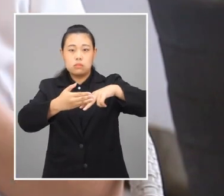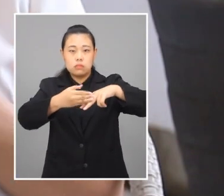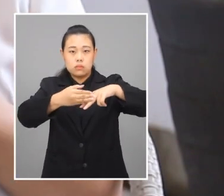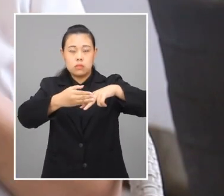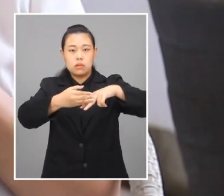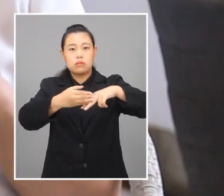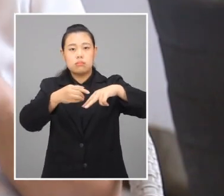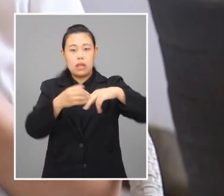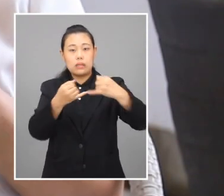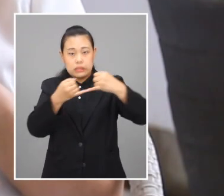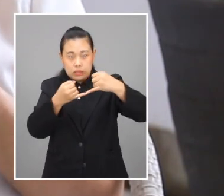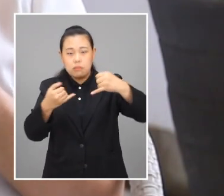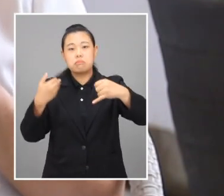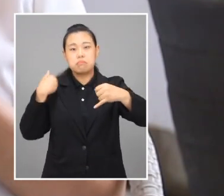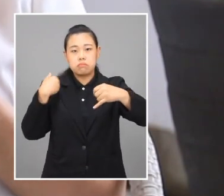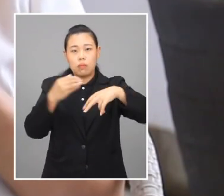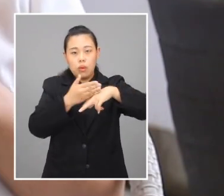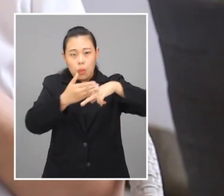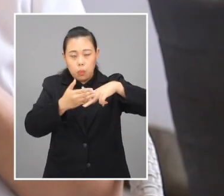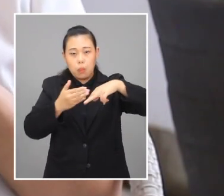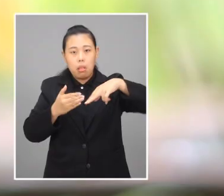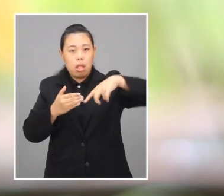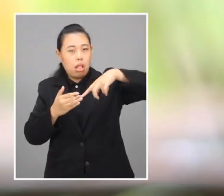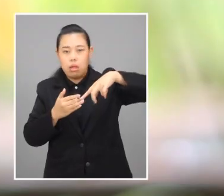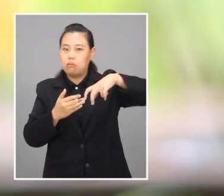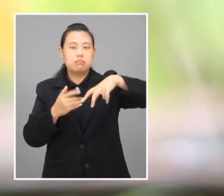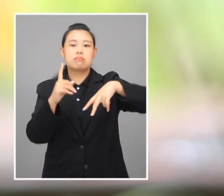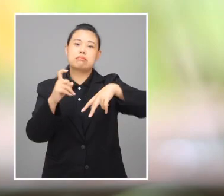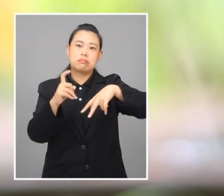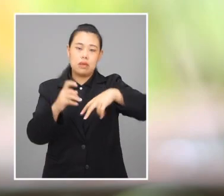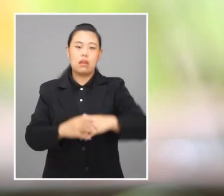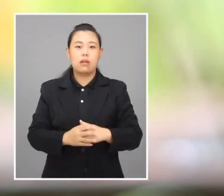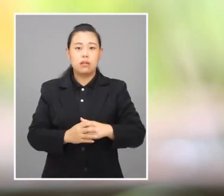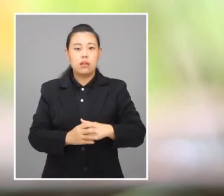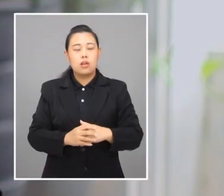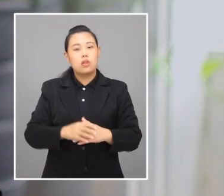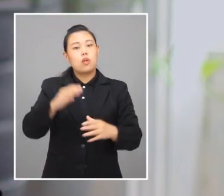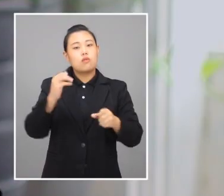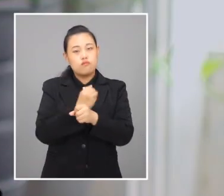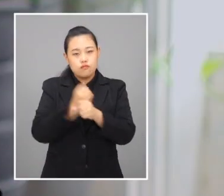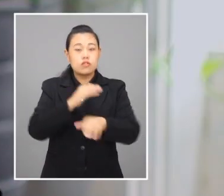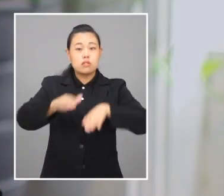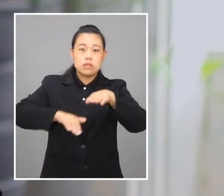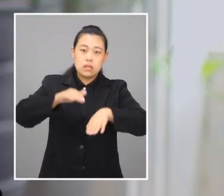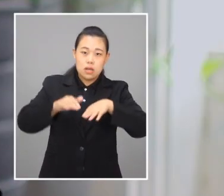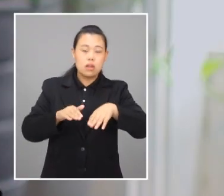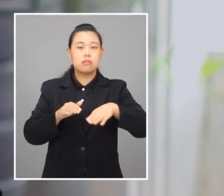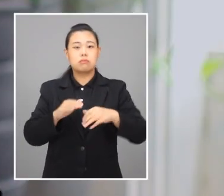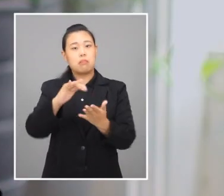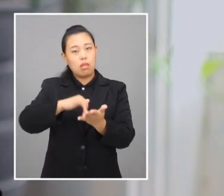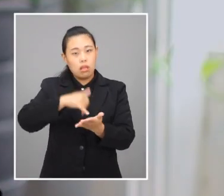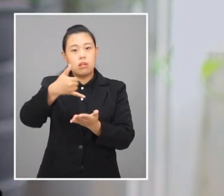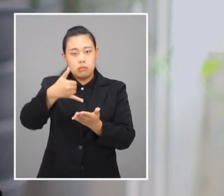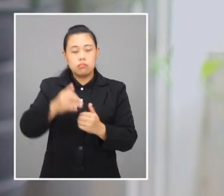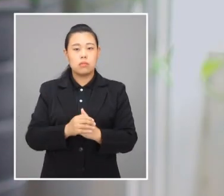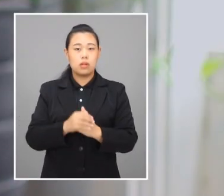ามเนื้อ1เส้นทำให้ขาเนี่ยงอไม่ได้เลยแล้วก็ทำการกายภาพบำบัดพอหลังจากนั้นครบ1ปีคุณหมอนัดไปตรวจอีก